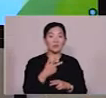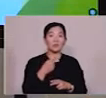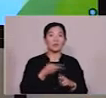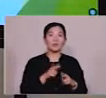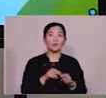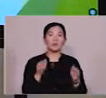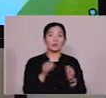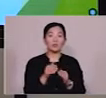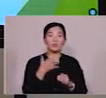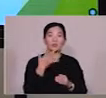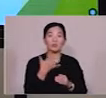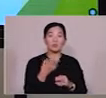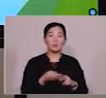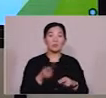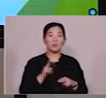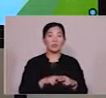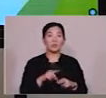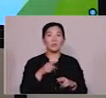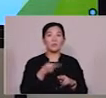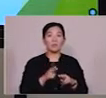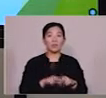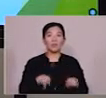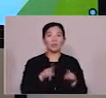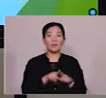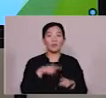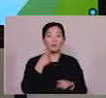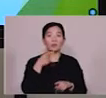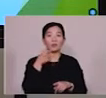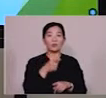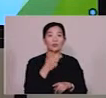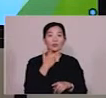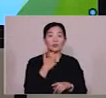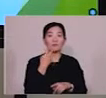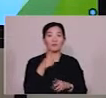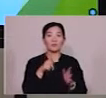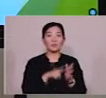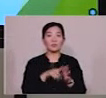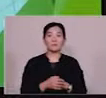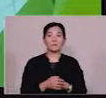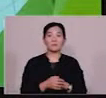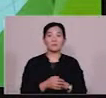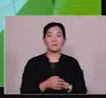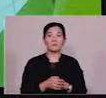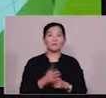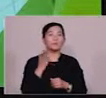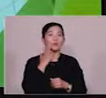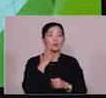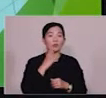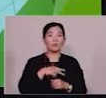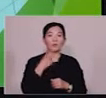3 меньше 5, поэтому мы так и говорим, что 1327 килограмм – это приближенно